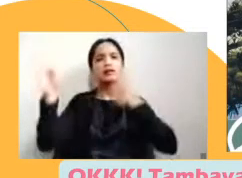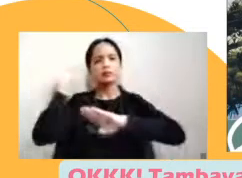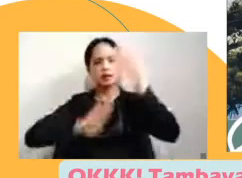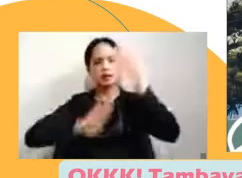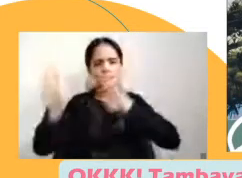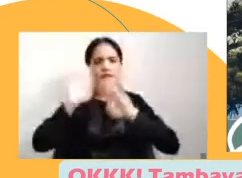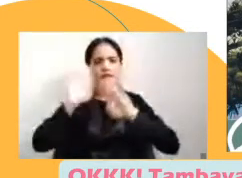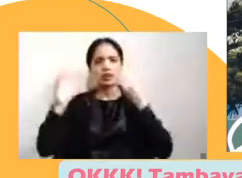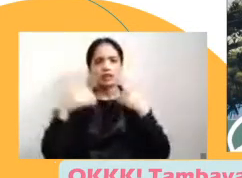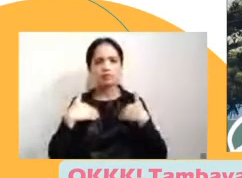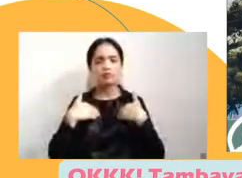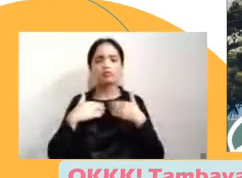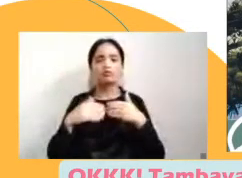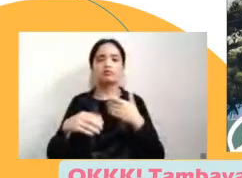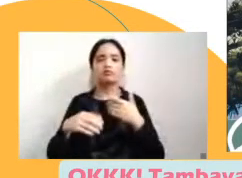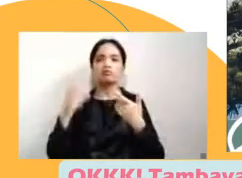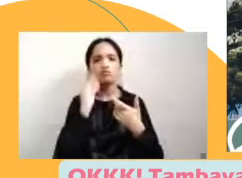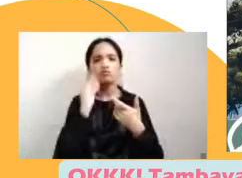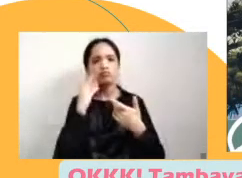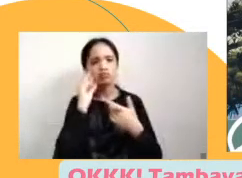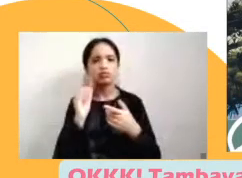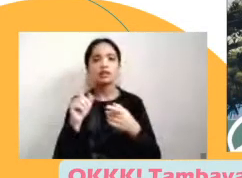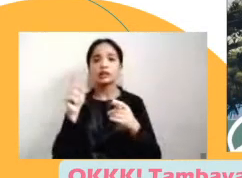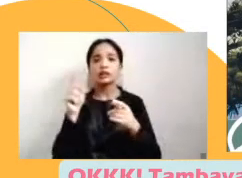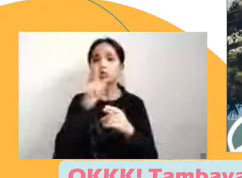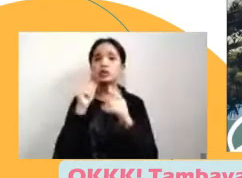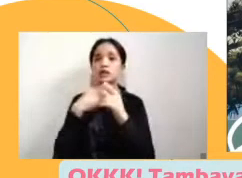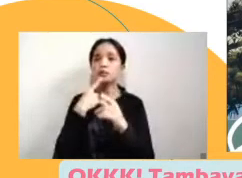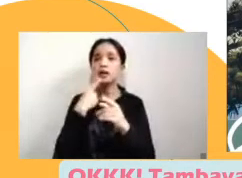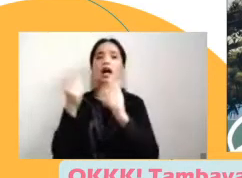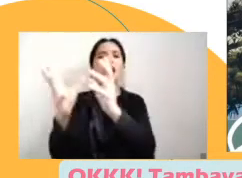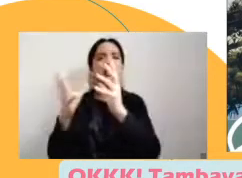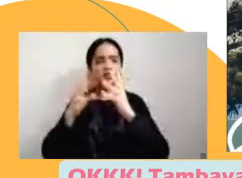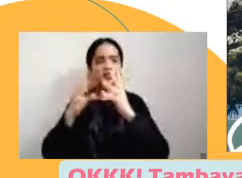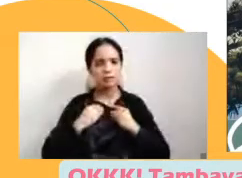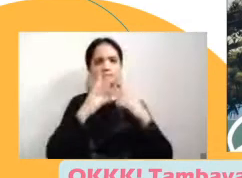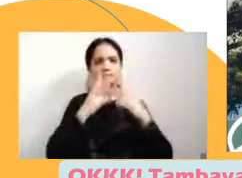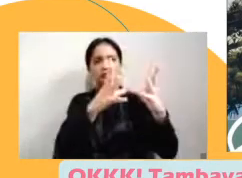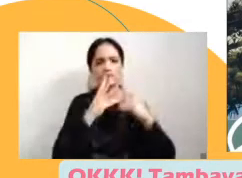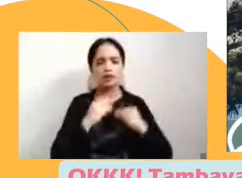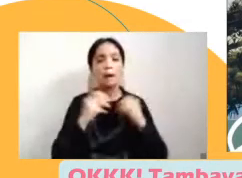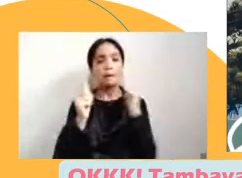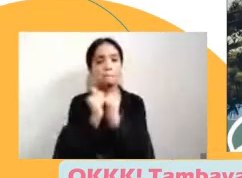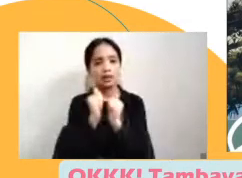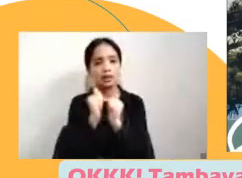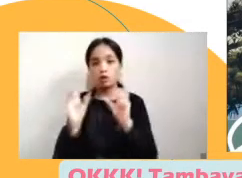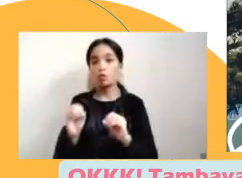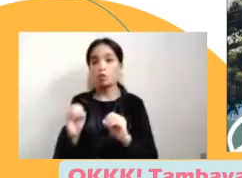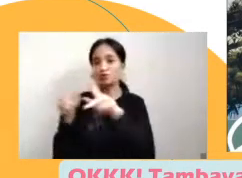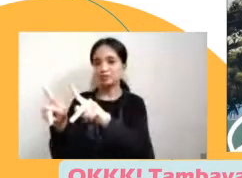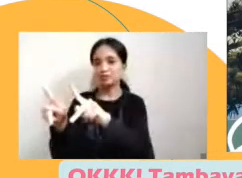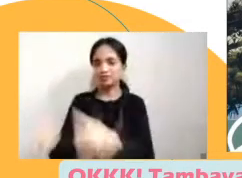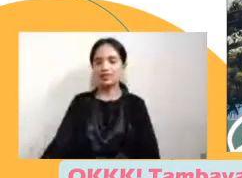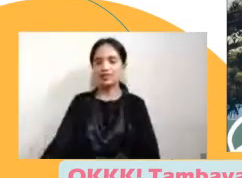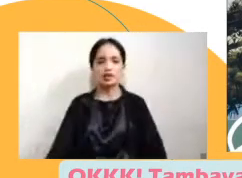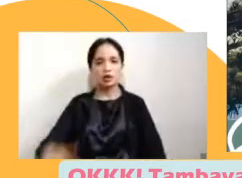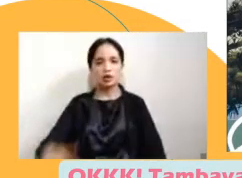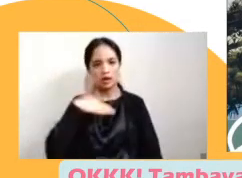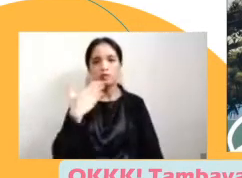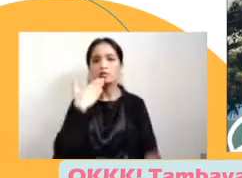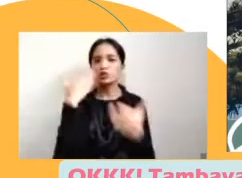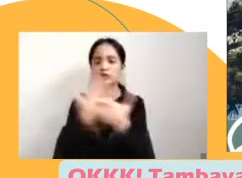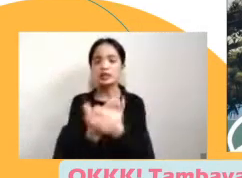magkakaroon ng pagsubok. No? Tinatanggap niya iyon na isang oportunidad. Ayan, very good. Sabi ni